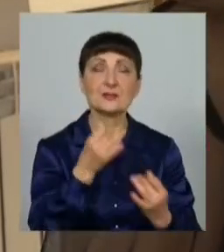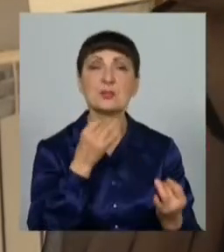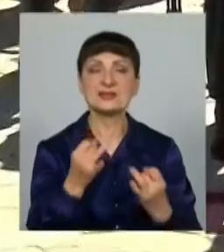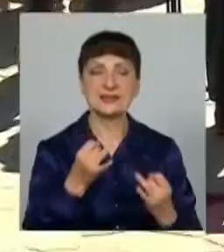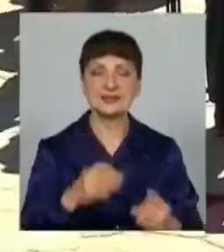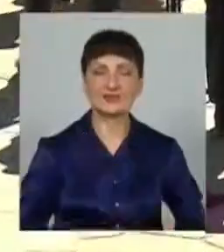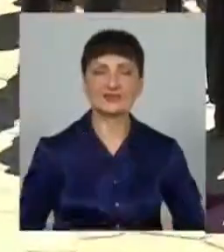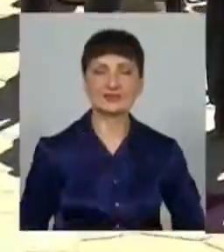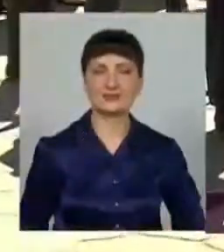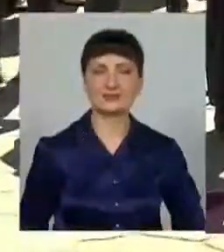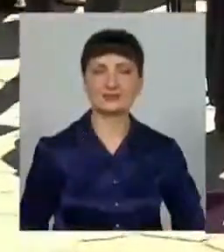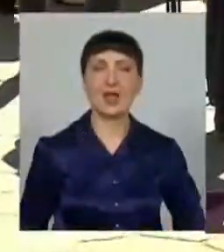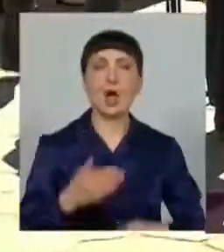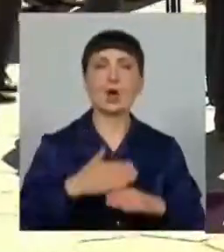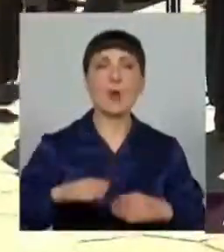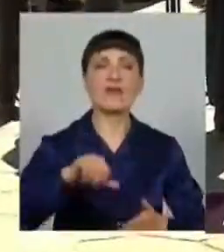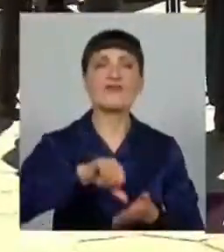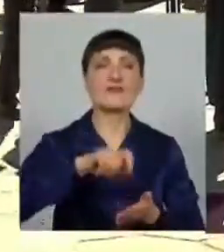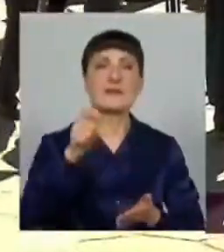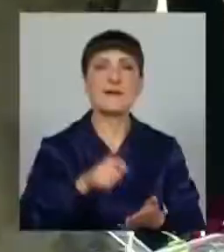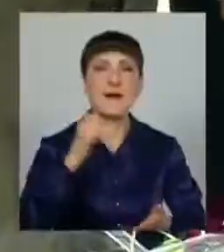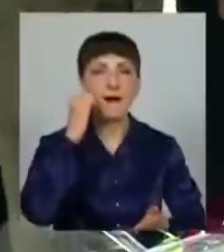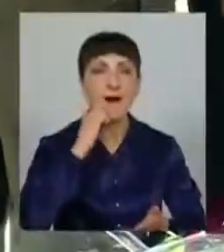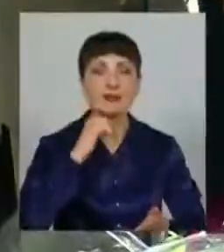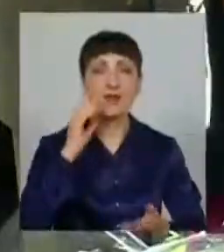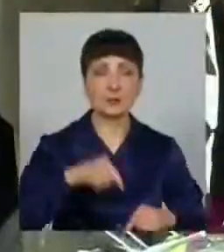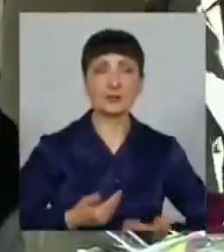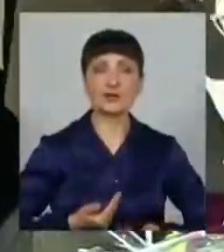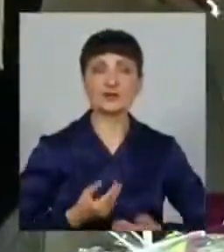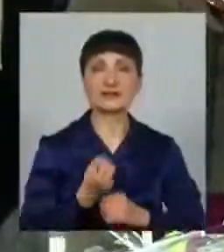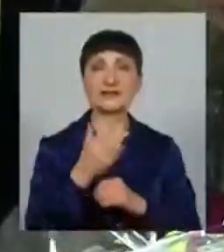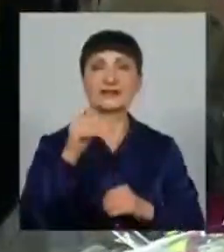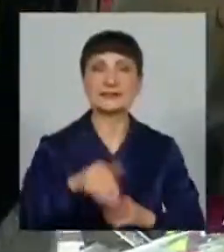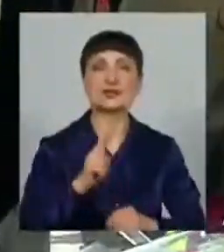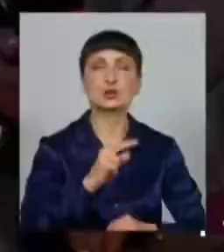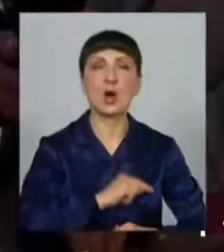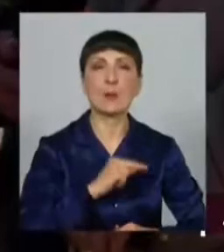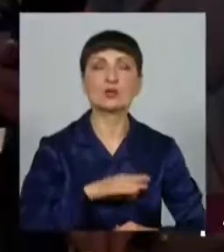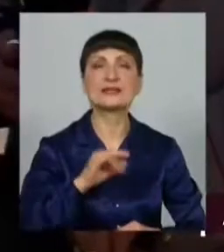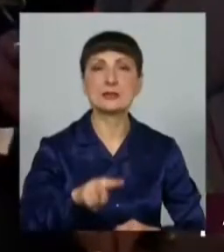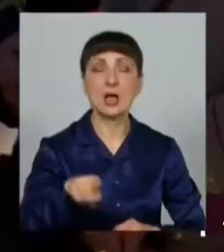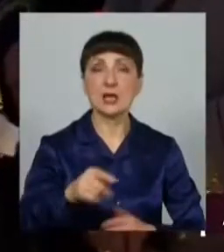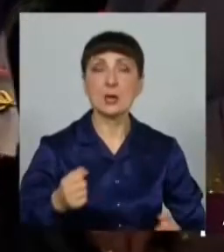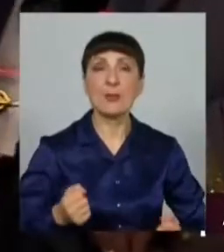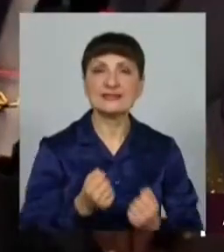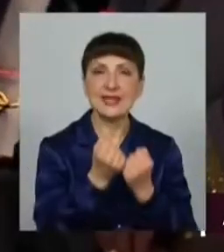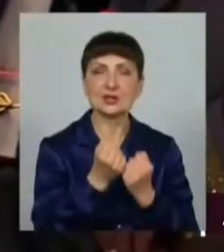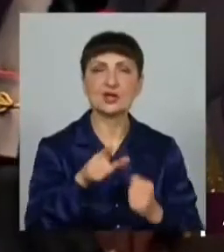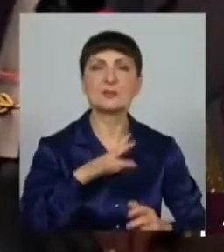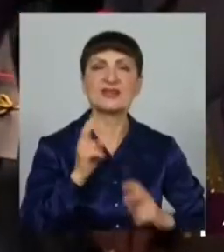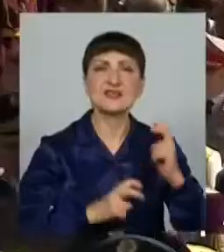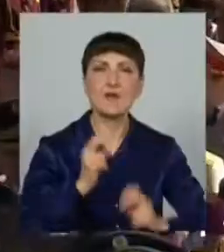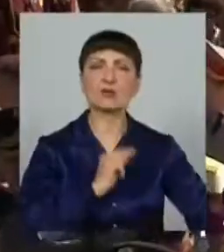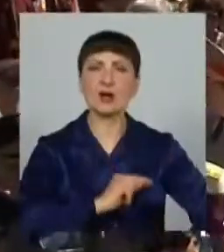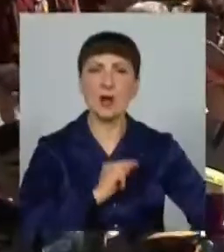беседовать. Кроме ветеранов войны, в Алматы проживает около 13 тысяч тыловиков. Именно их поддержка и титанический труд